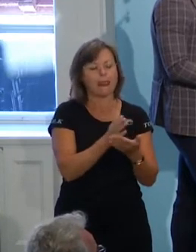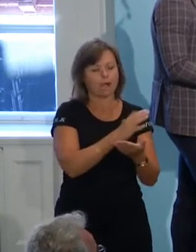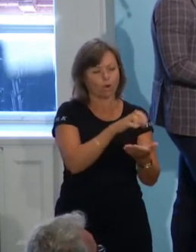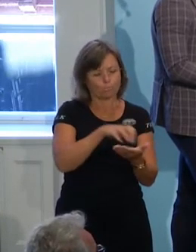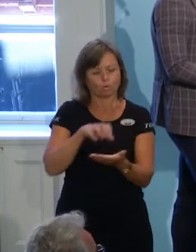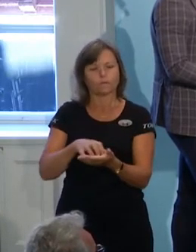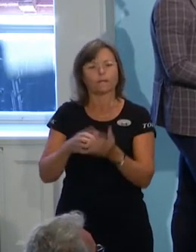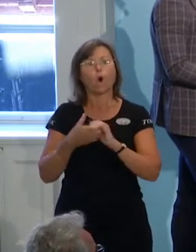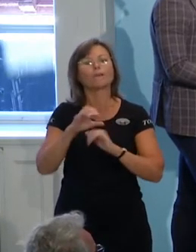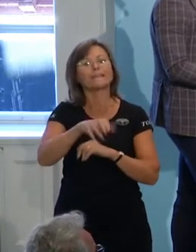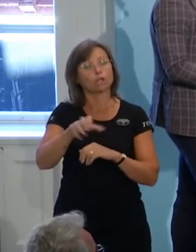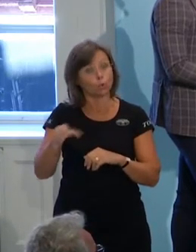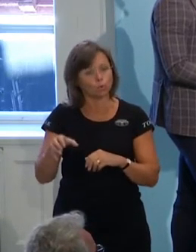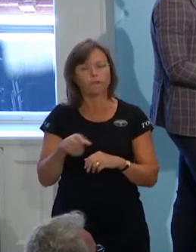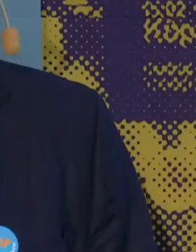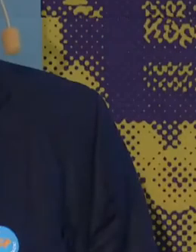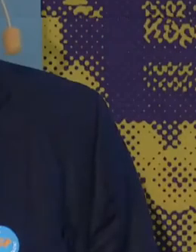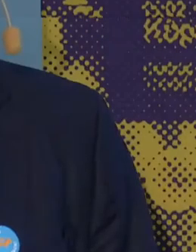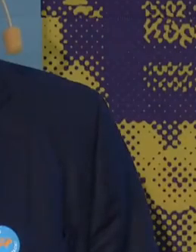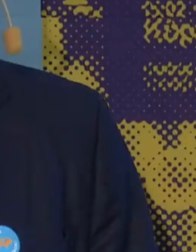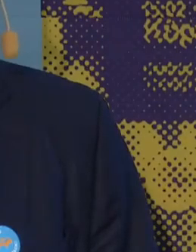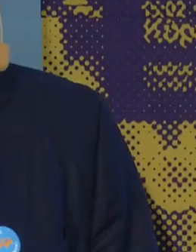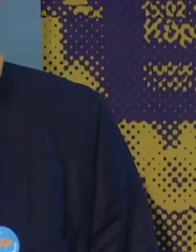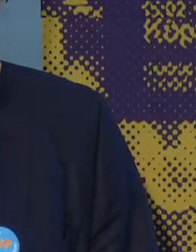och regionen. Och där diskuterar vi